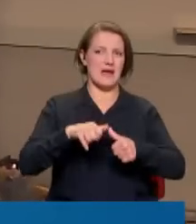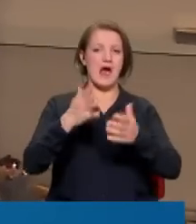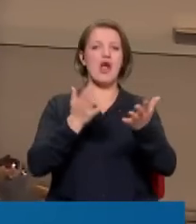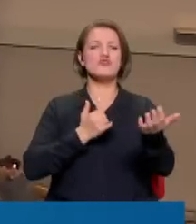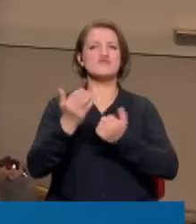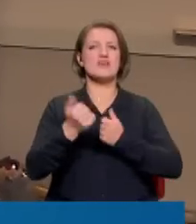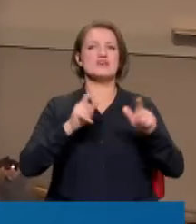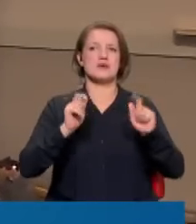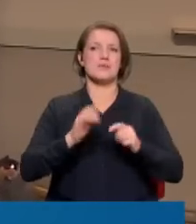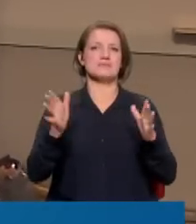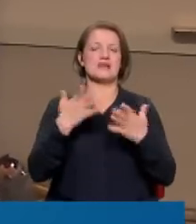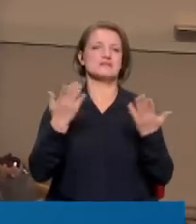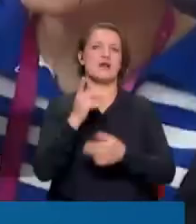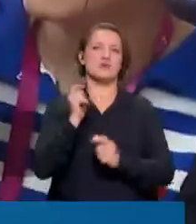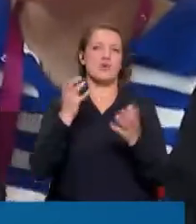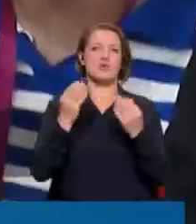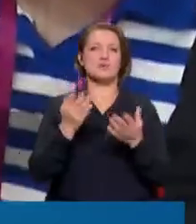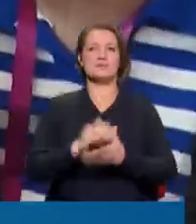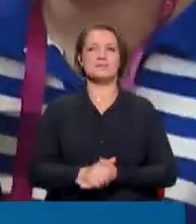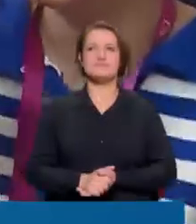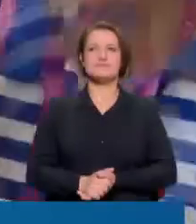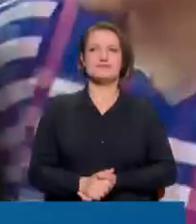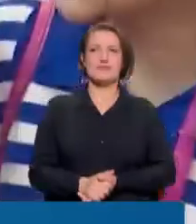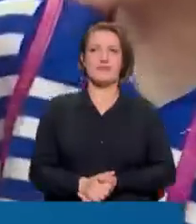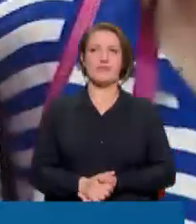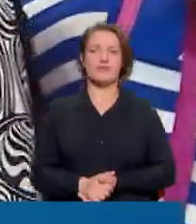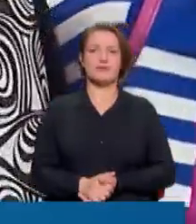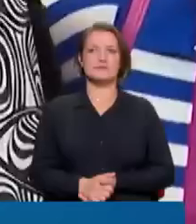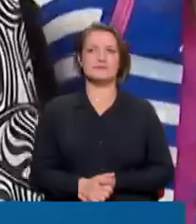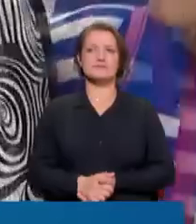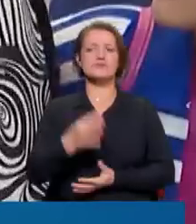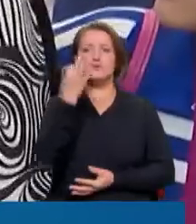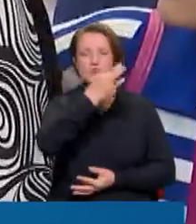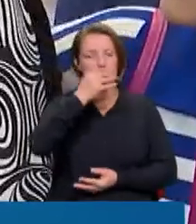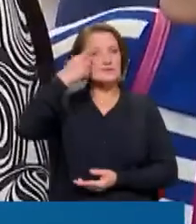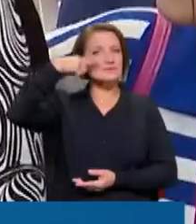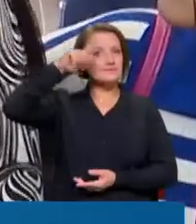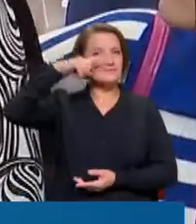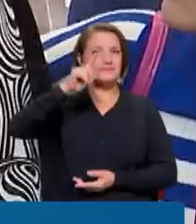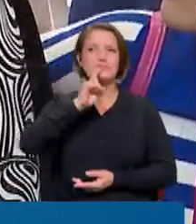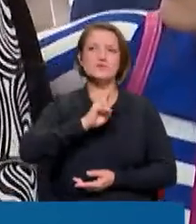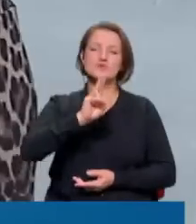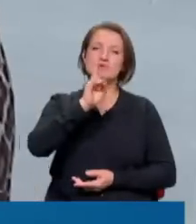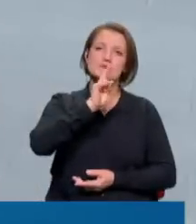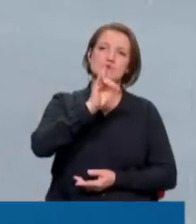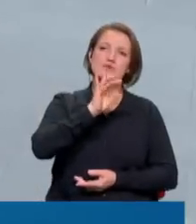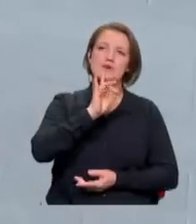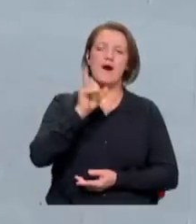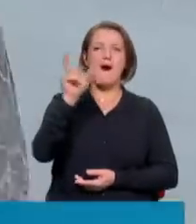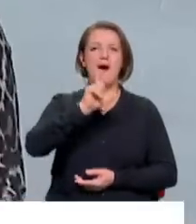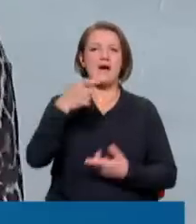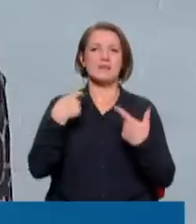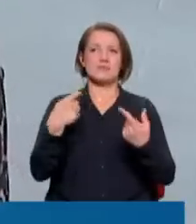alışveriş yapmak biraz daha güçleşiyor en çok kullandığınız ürün ruj maskara fiyatları 2 150 aylık